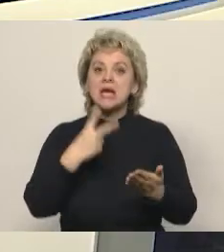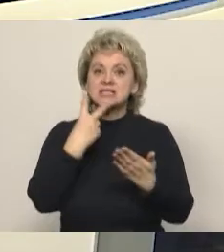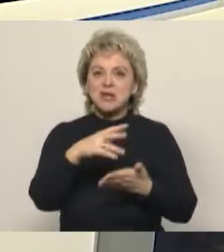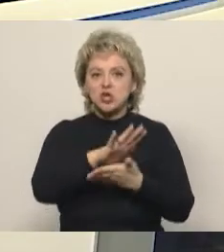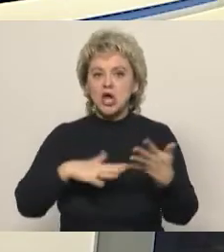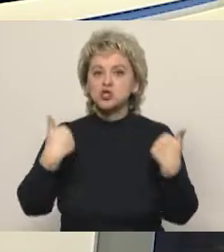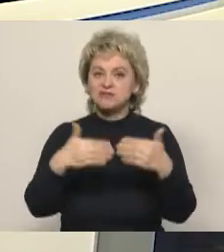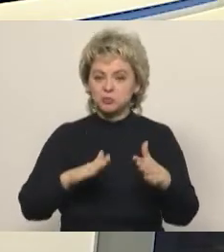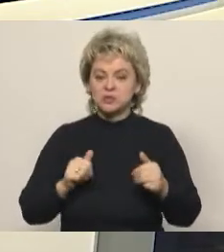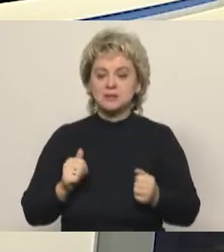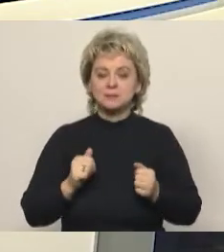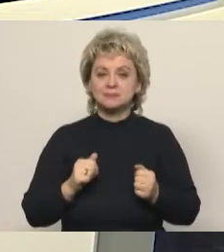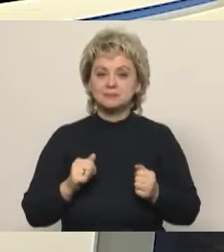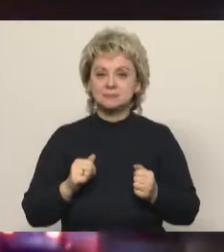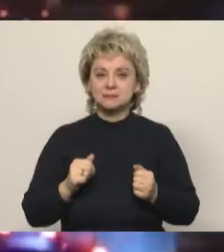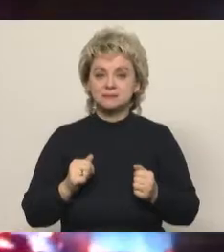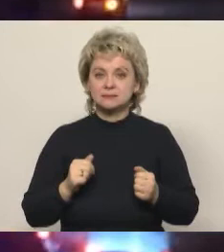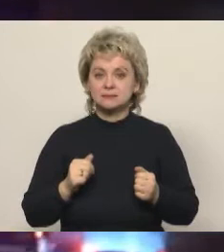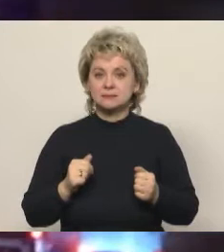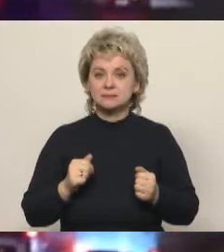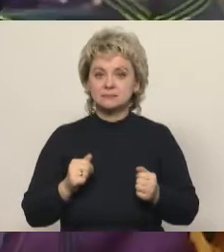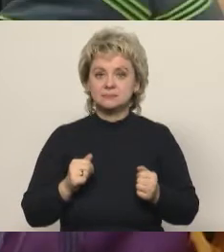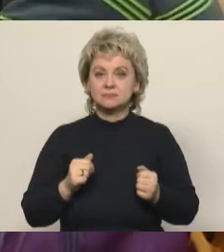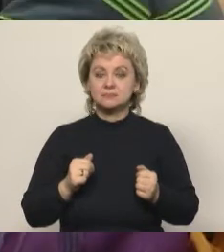Смотрите дальше в выпуске.